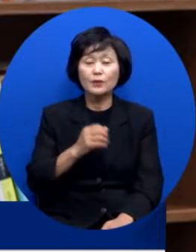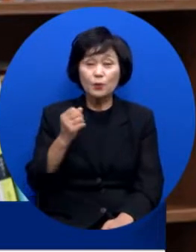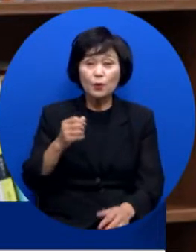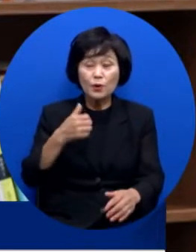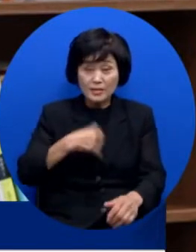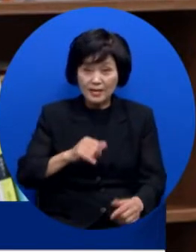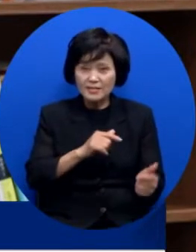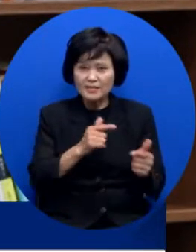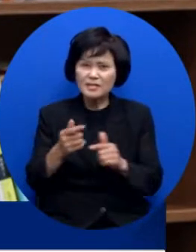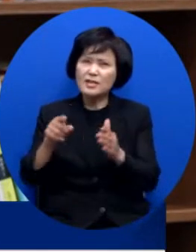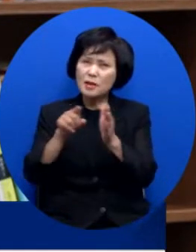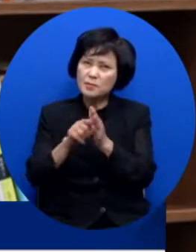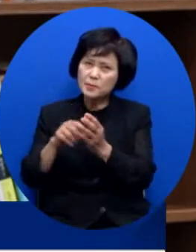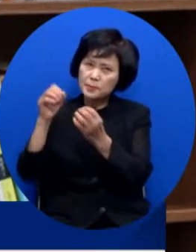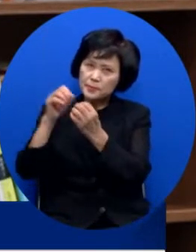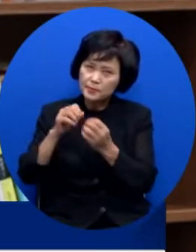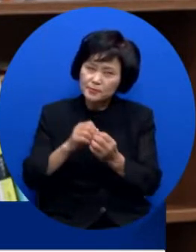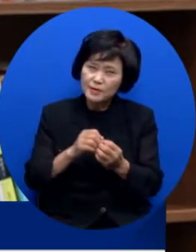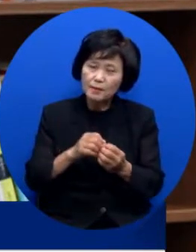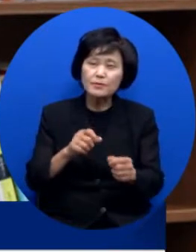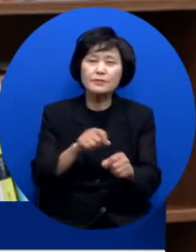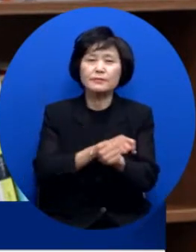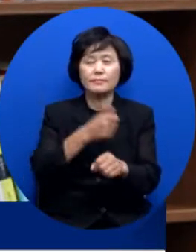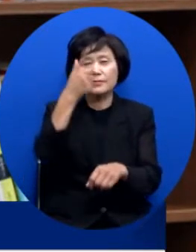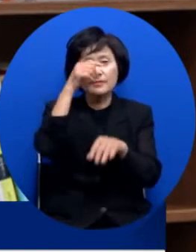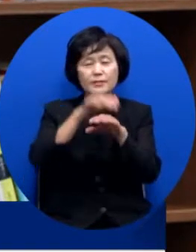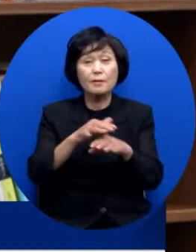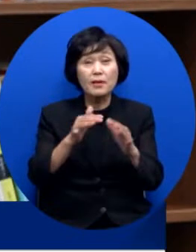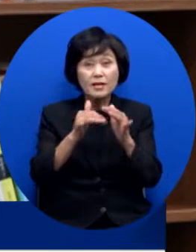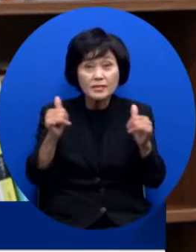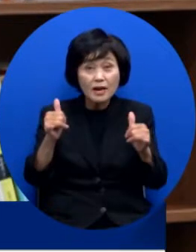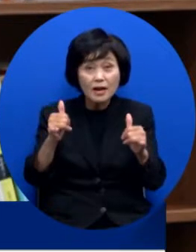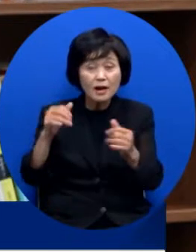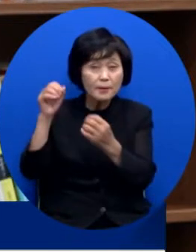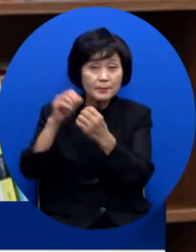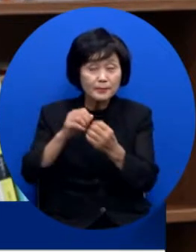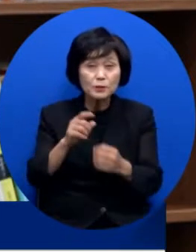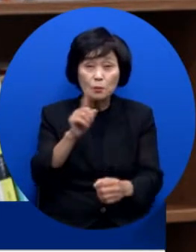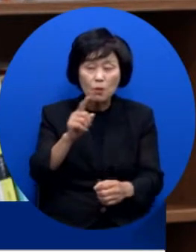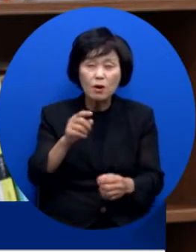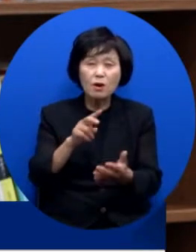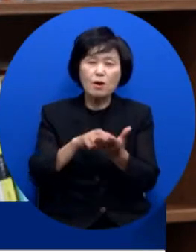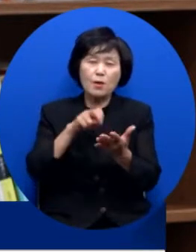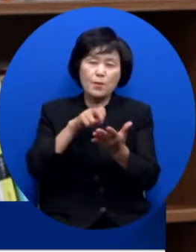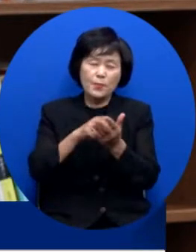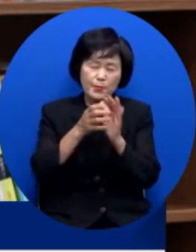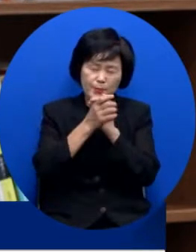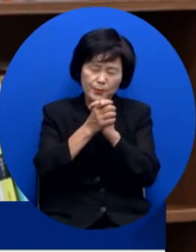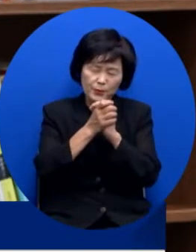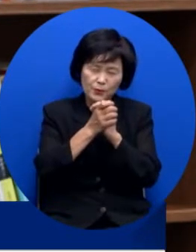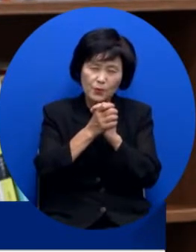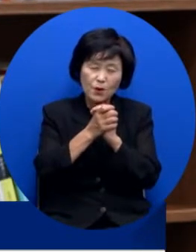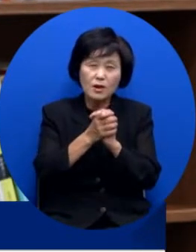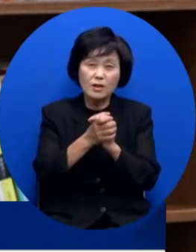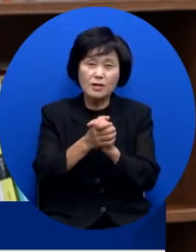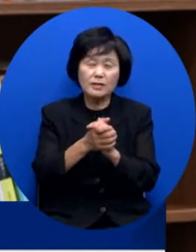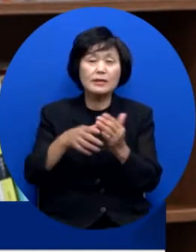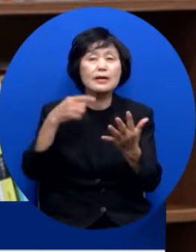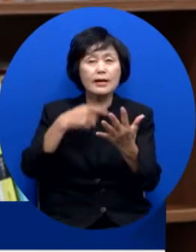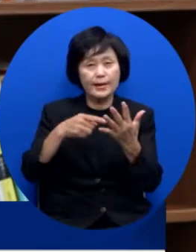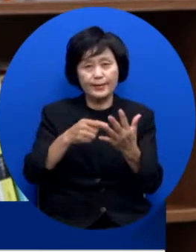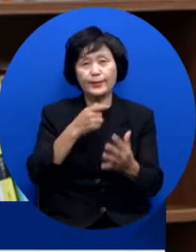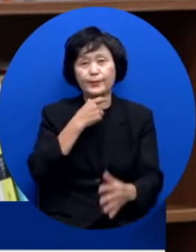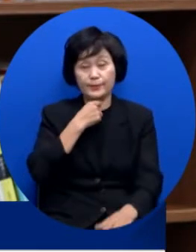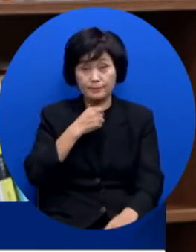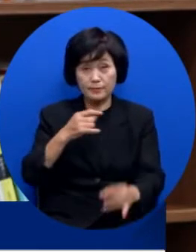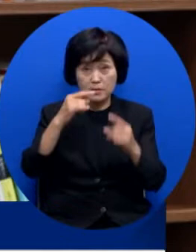특별히 예배자의 영성을, 기도, 무릎 영성을 후대에게 가르치는 이런 캠프, 저는 그래서 이